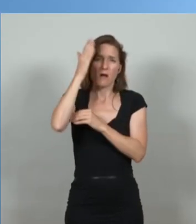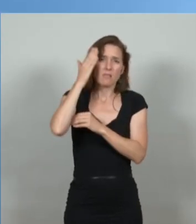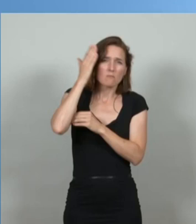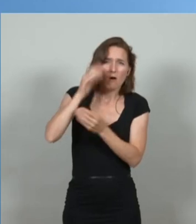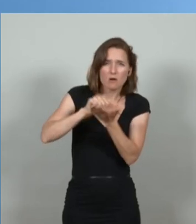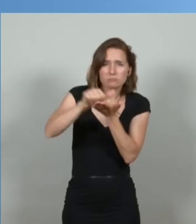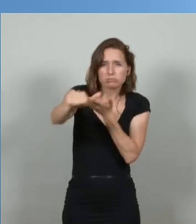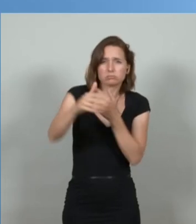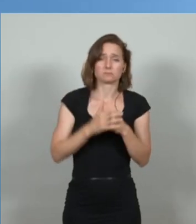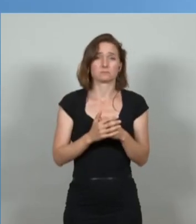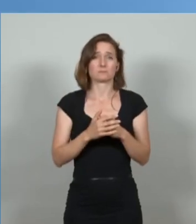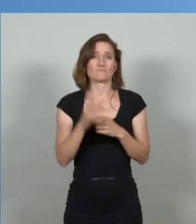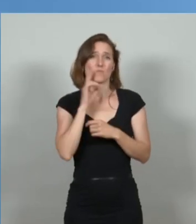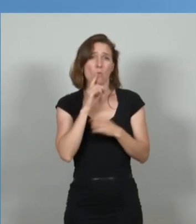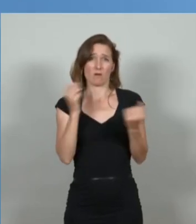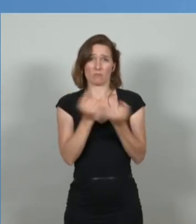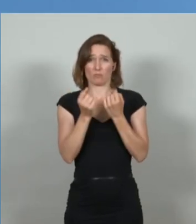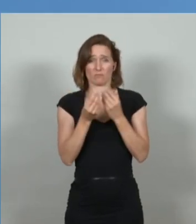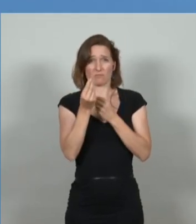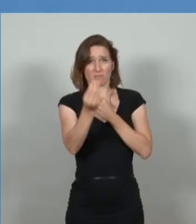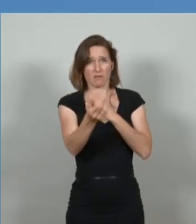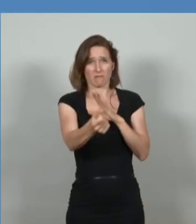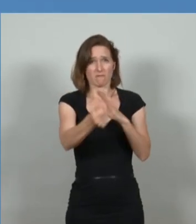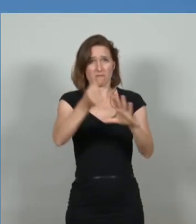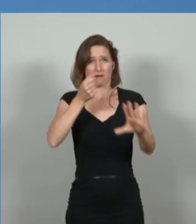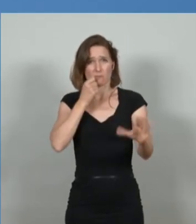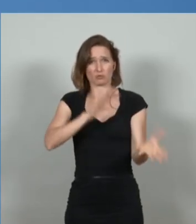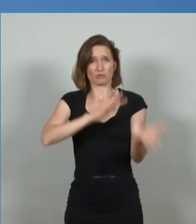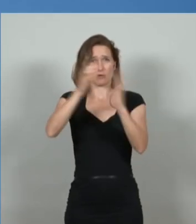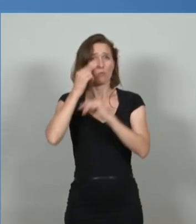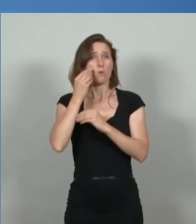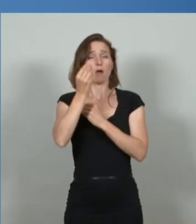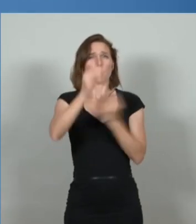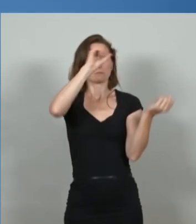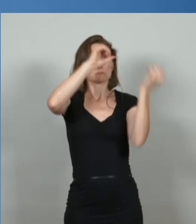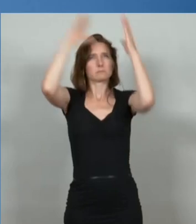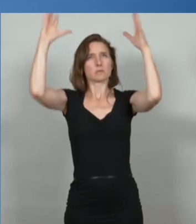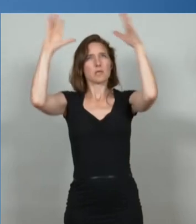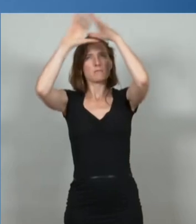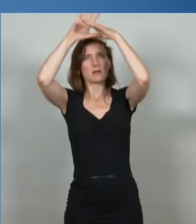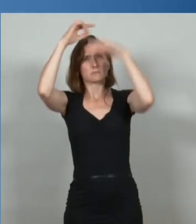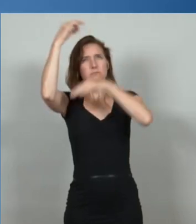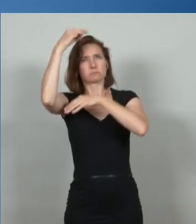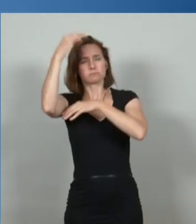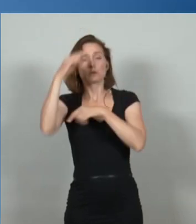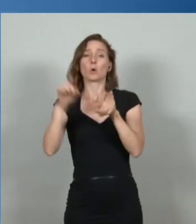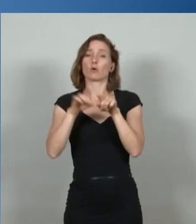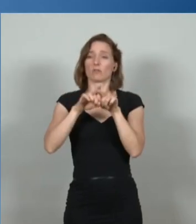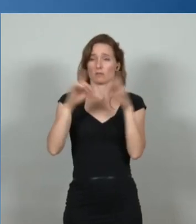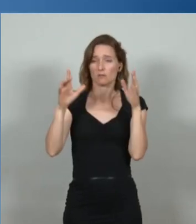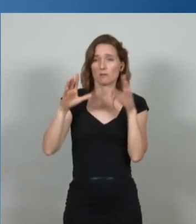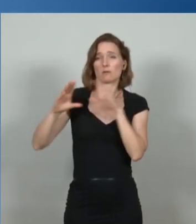aux transition écologique du fait des imaginaires quel véhicule mais c'est aussi une pollution intrinsèque de nos espaces publics de l'environnement